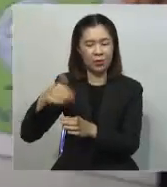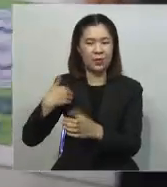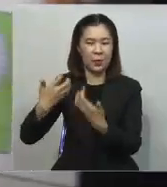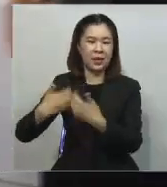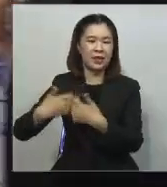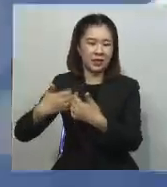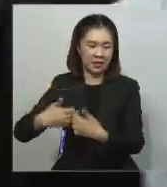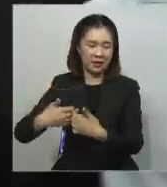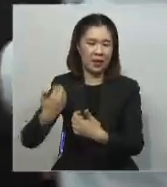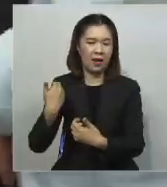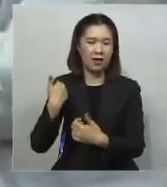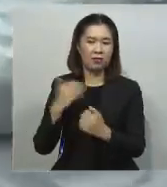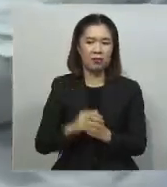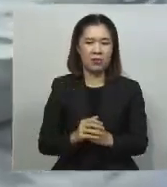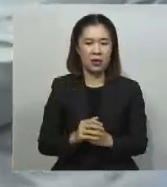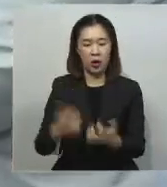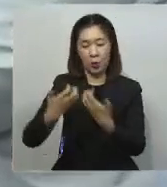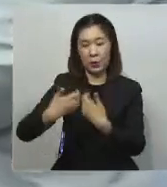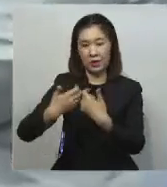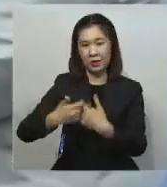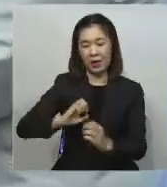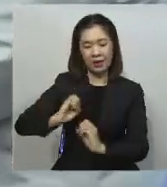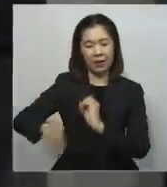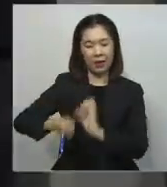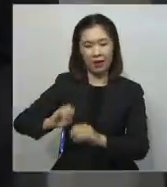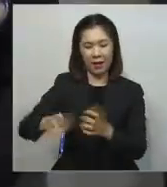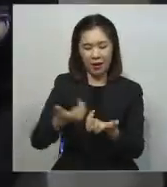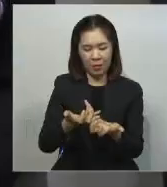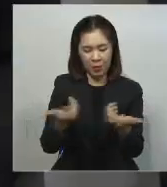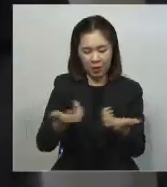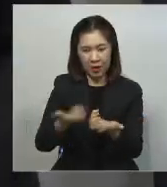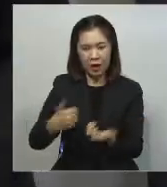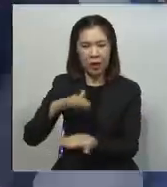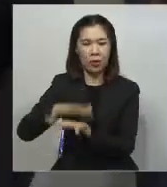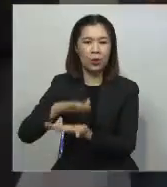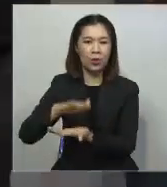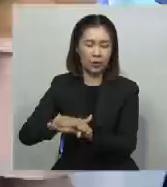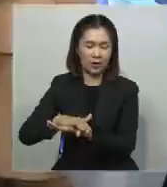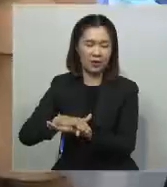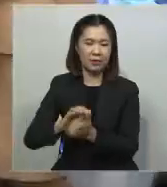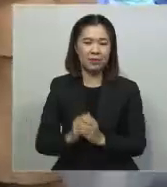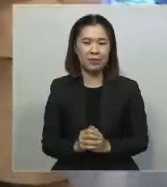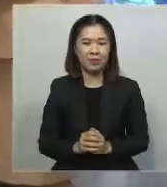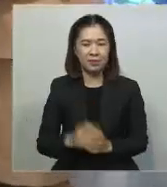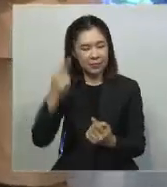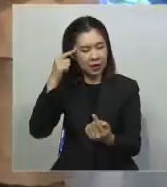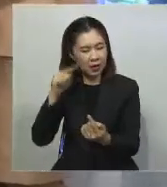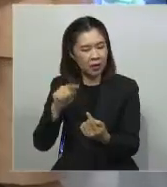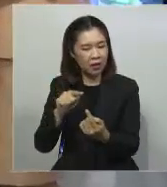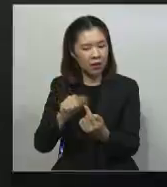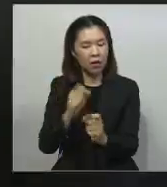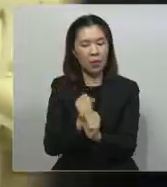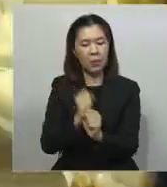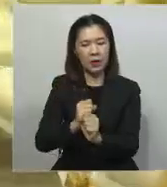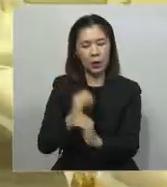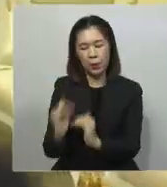พร้อมกับชื่นชมเครื่องแยกขยะอัตโนมัติโดยปัญญาประดิษฐ์จากนักเรียนโรงเรียนกำเนิดวิทย์ที่มุ่งให้นำไปต่อย